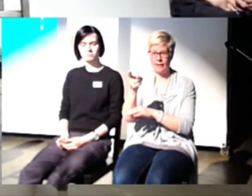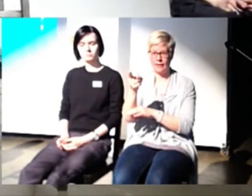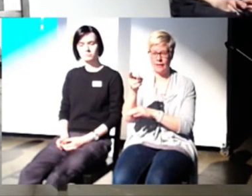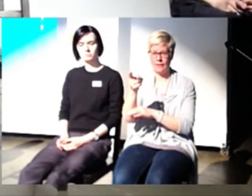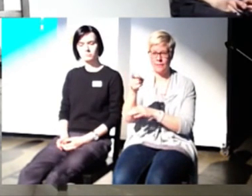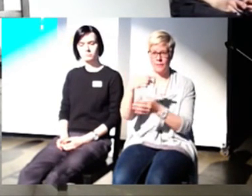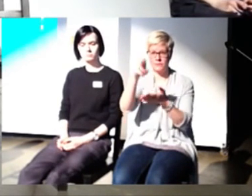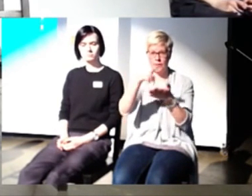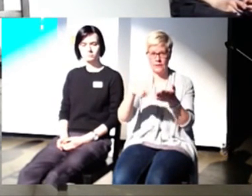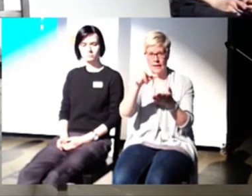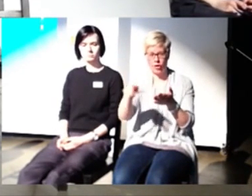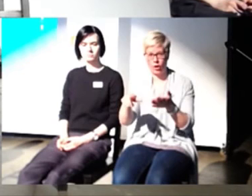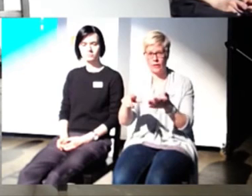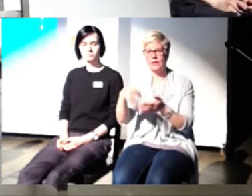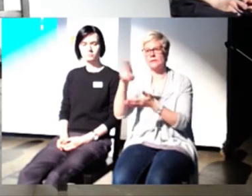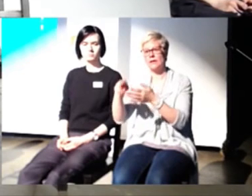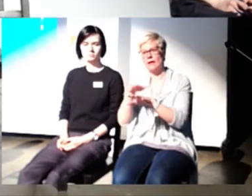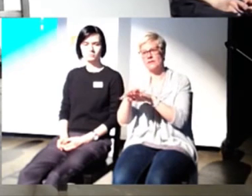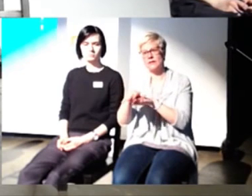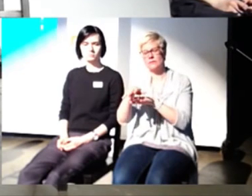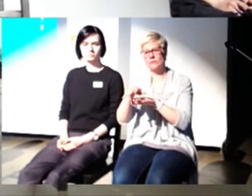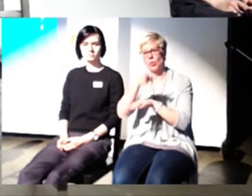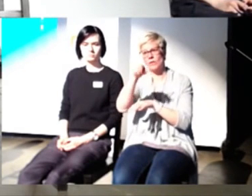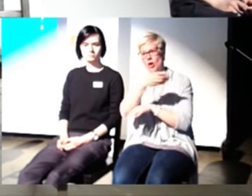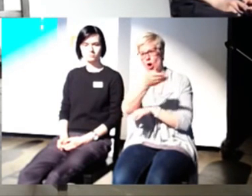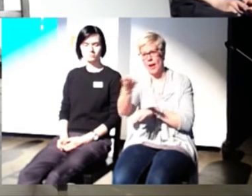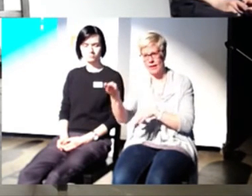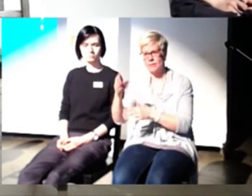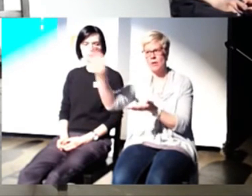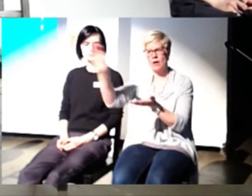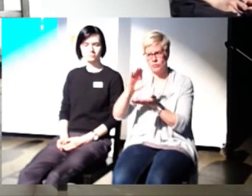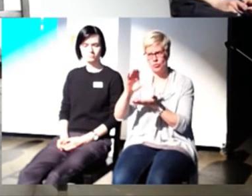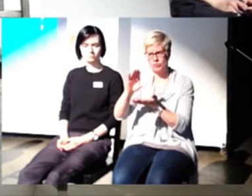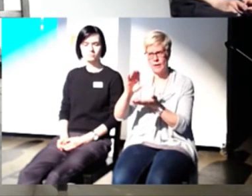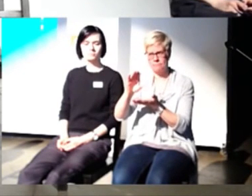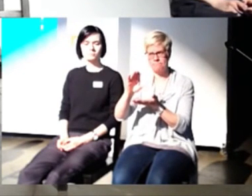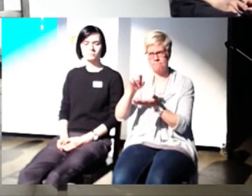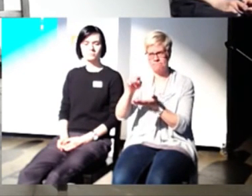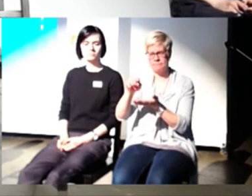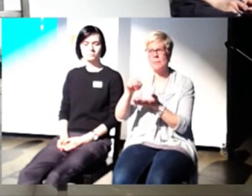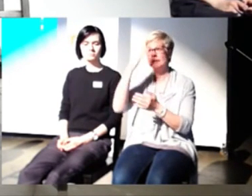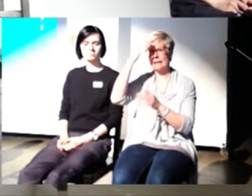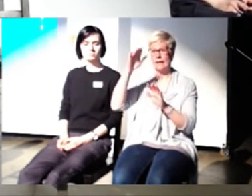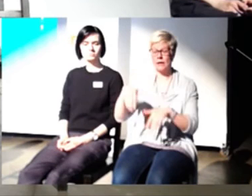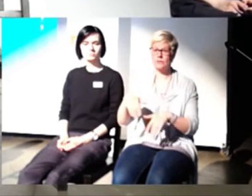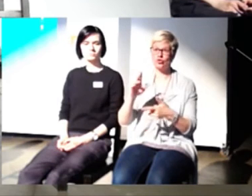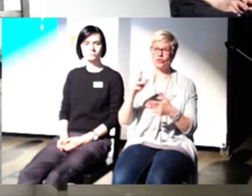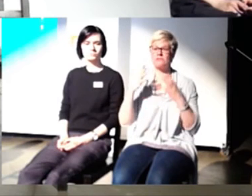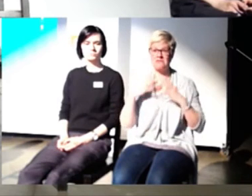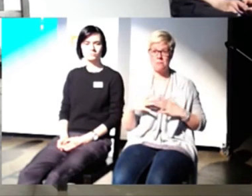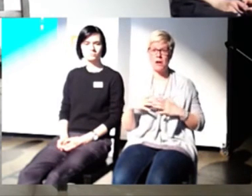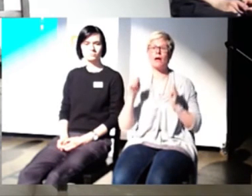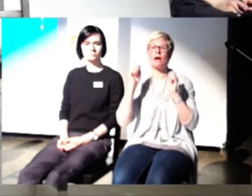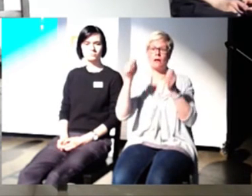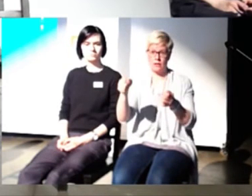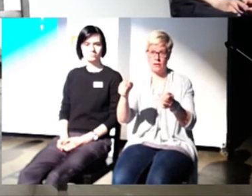taiteilijoille tai taiteen asiantuntijoille, niin tiedän, että sieltä on haettu ja saatukin, jos on vammainen hakija, niin